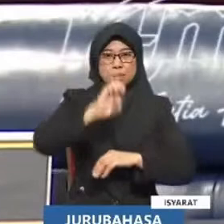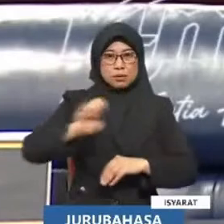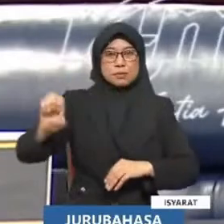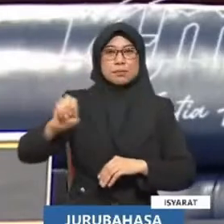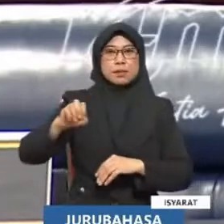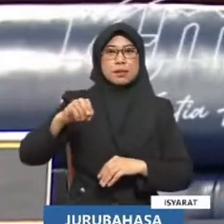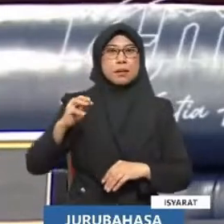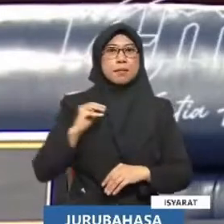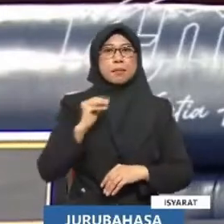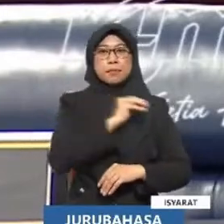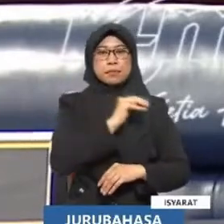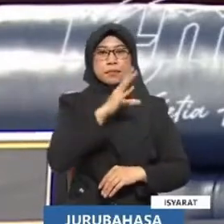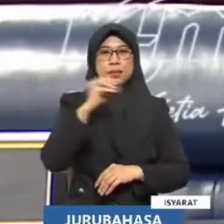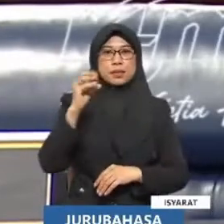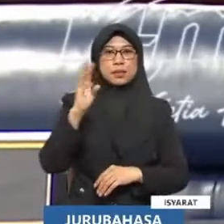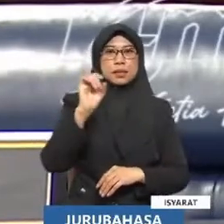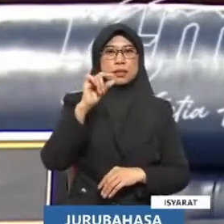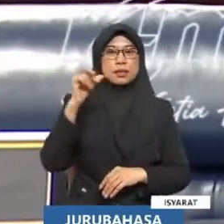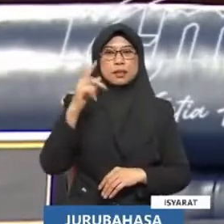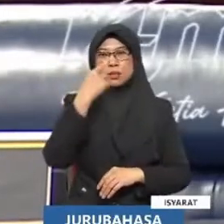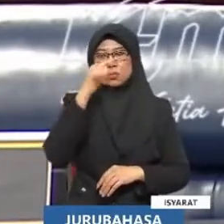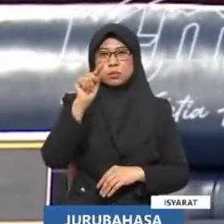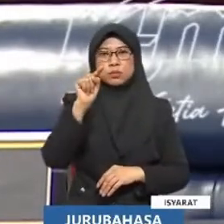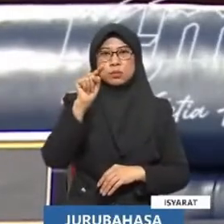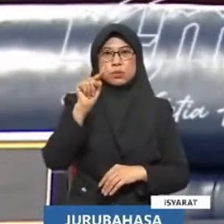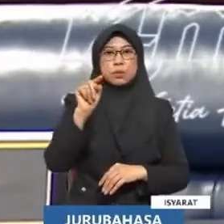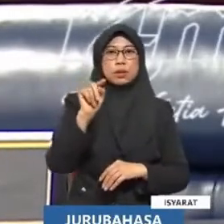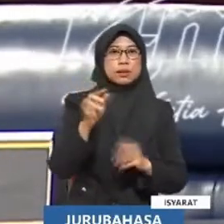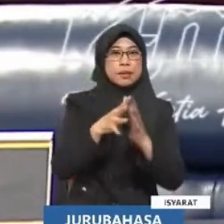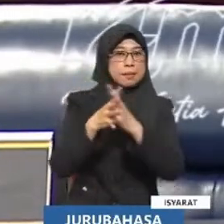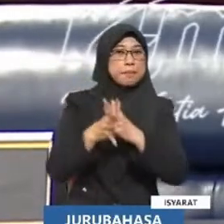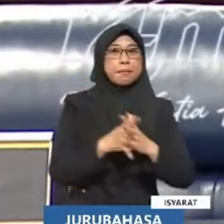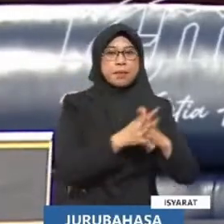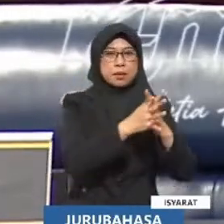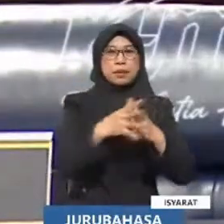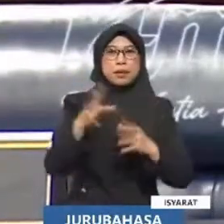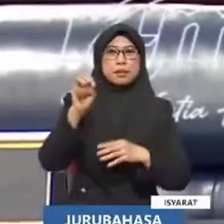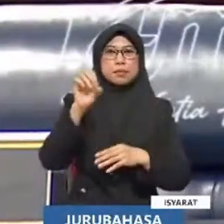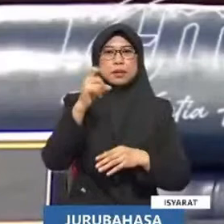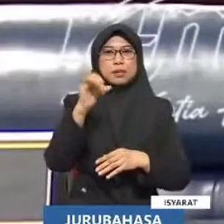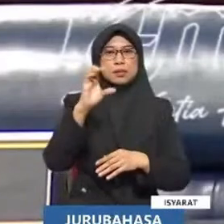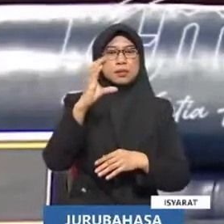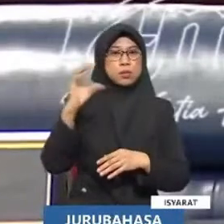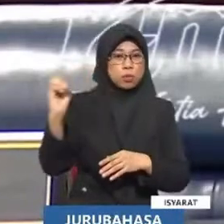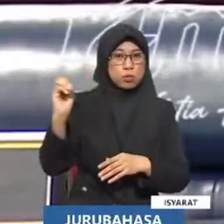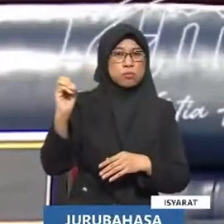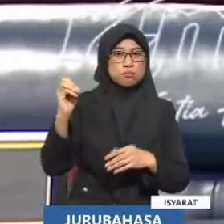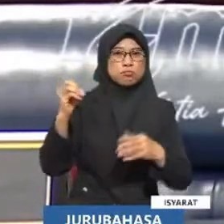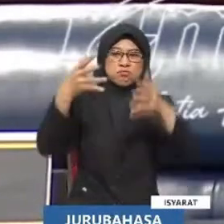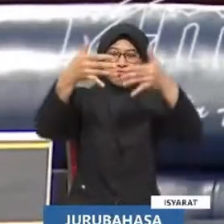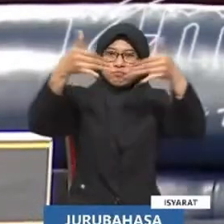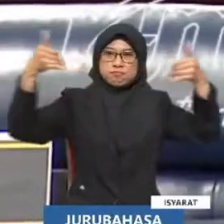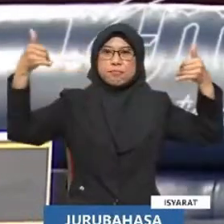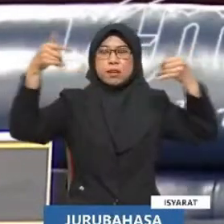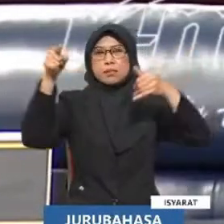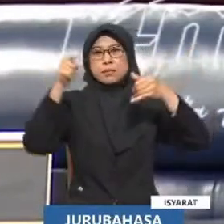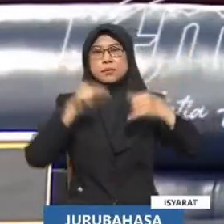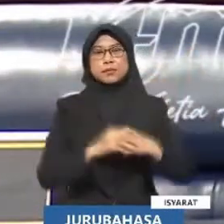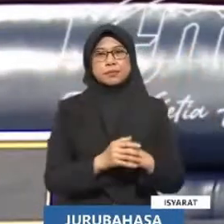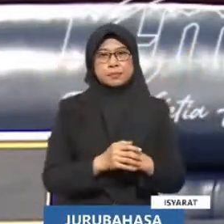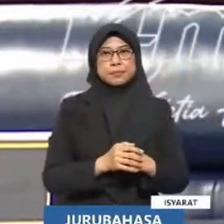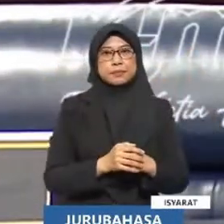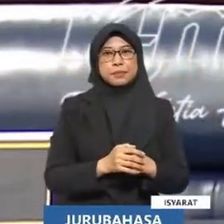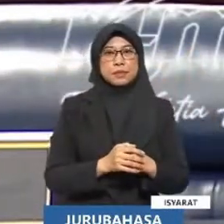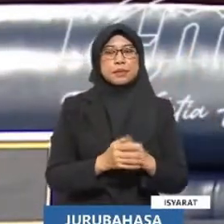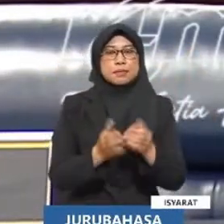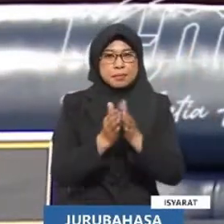Eropa Pollen dan juga teki untuk pasangan di USB kita ada mexicola perabot dari para Meksiko saya oleh itu saya